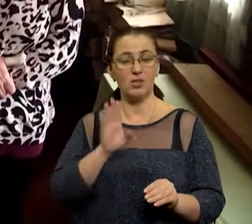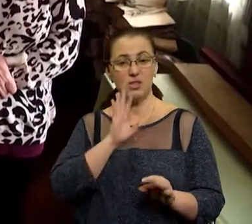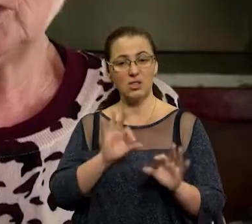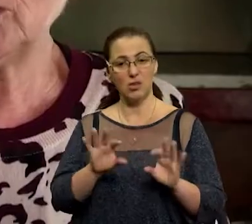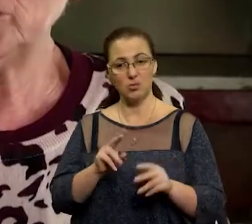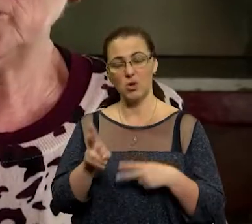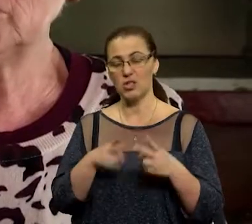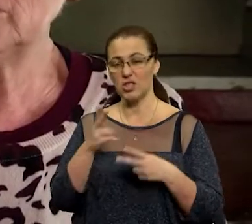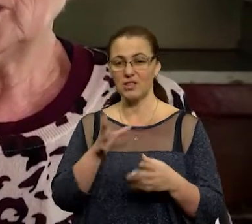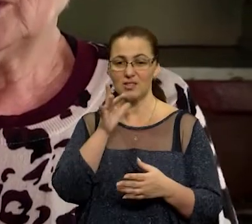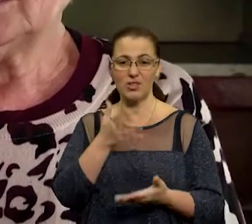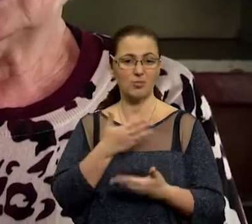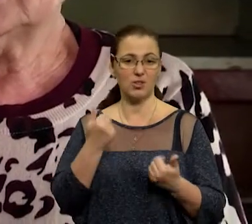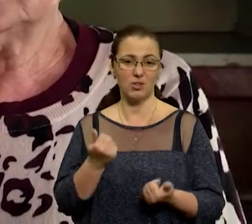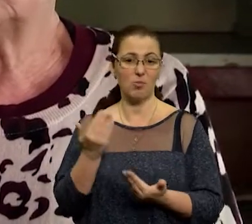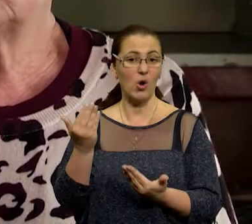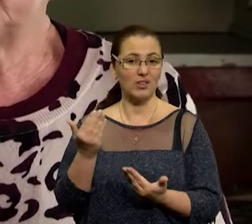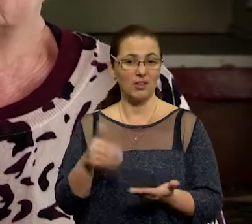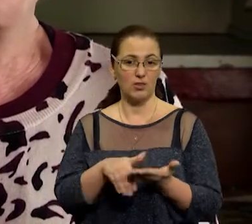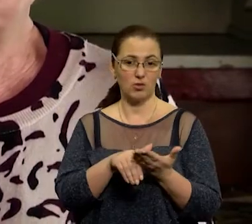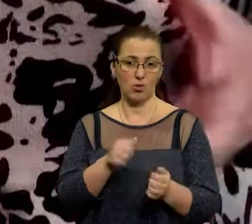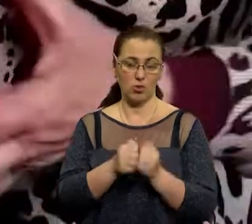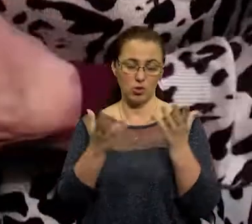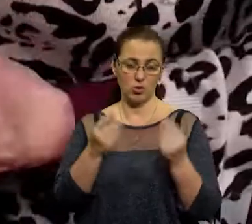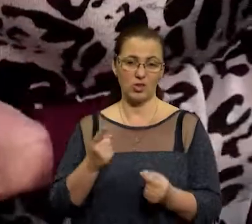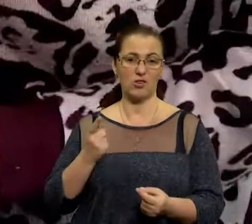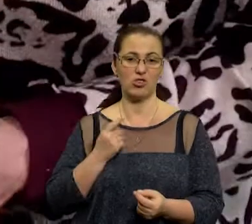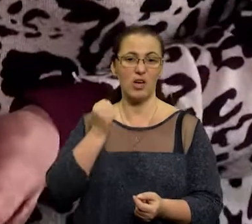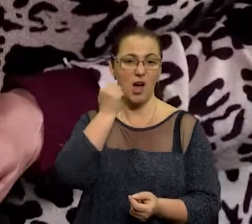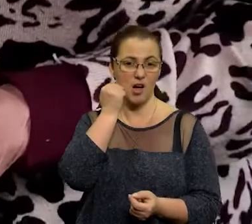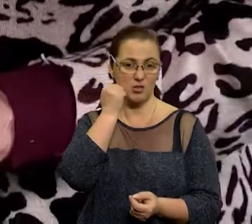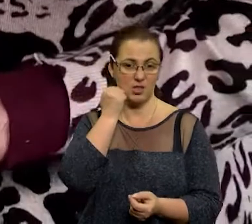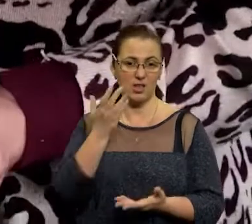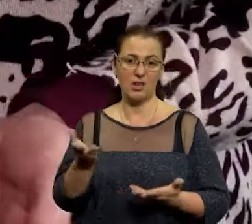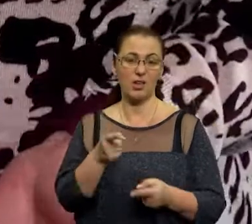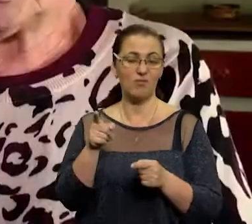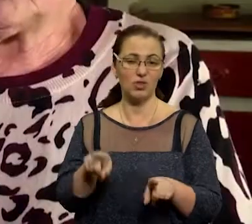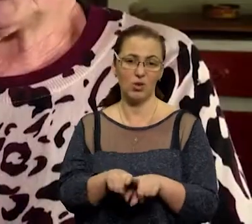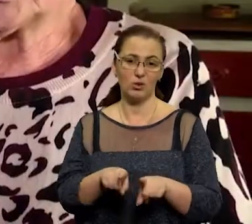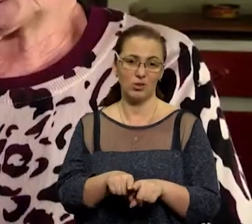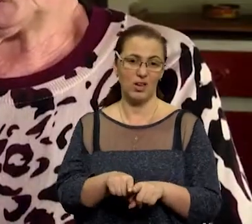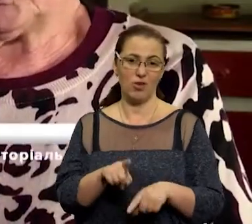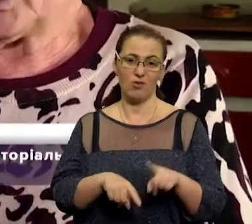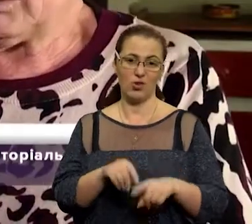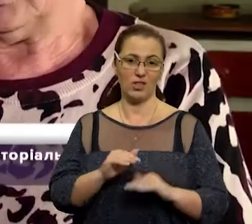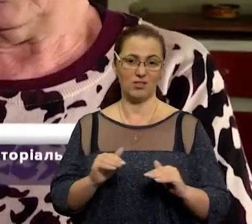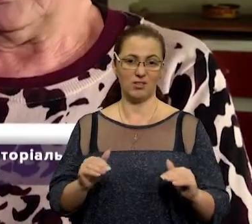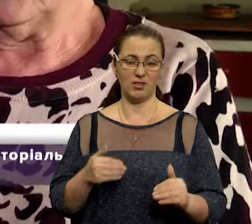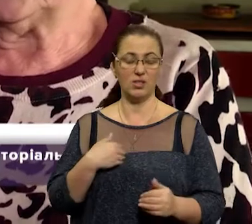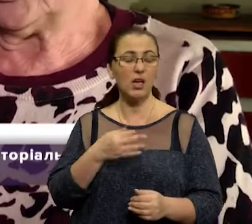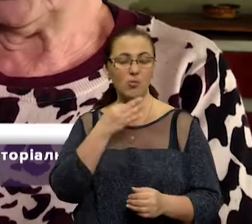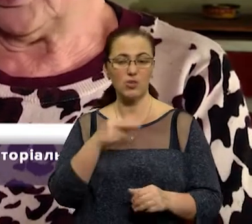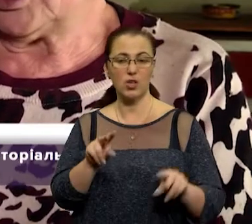нарікати їм ніколи, адже на їхню допомогу щодня чекають старенькі, яким вони як рідні діти. Я вам скажу по